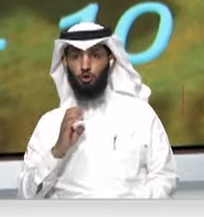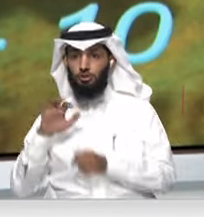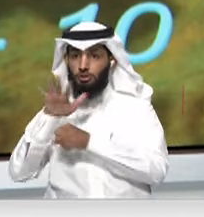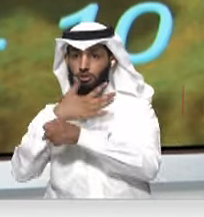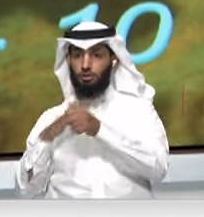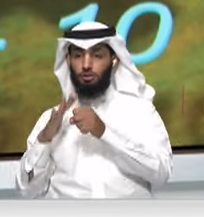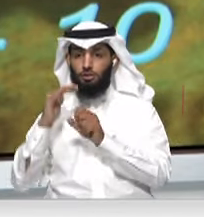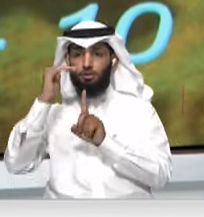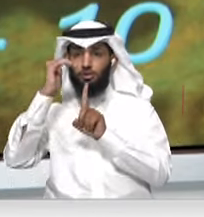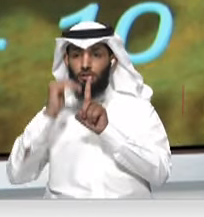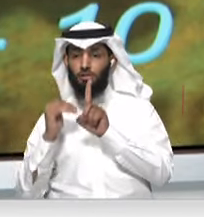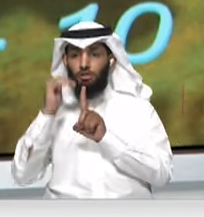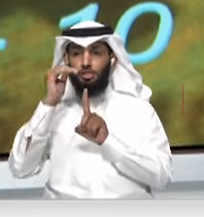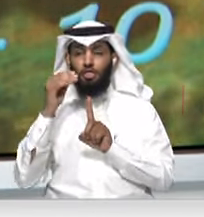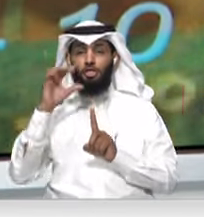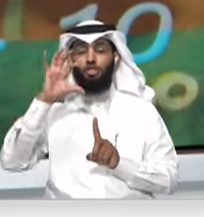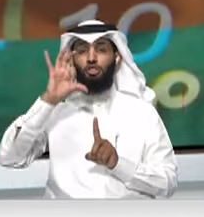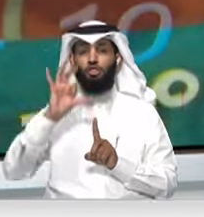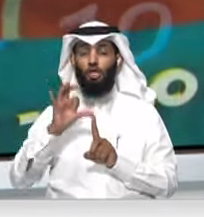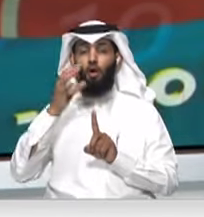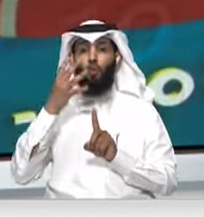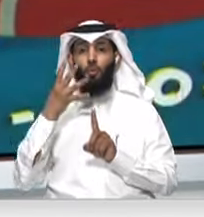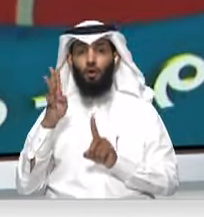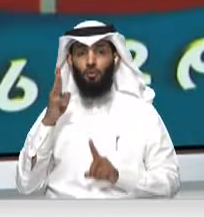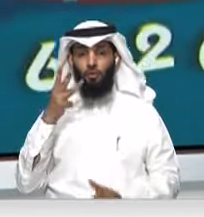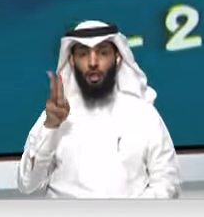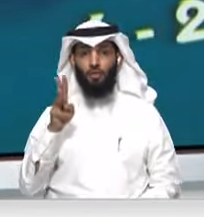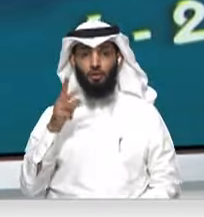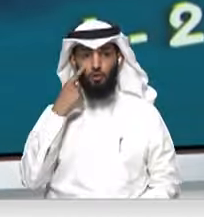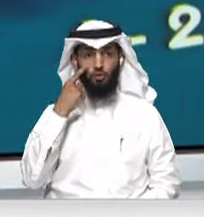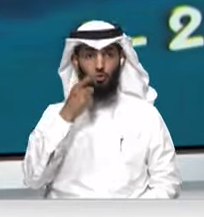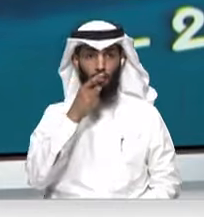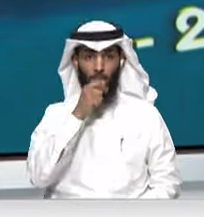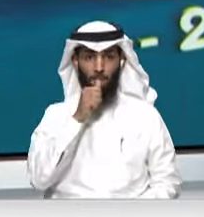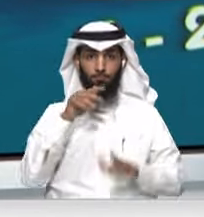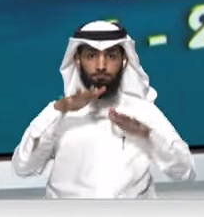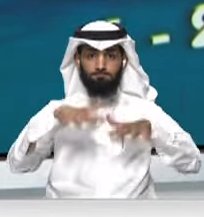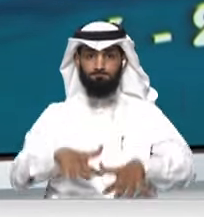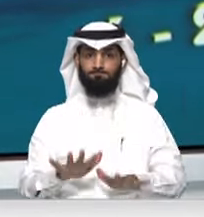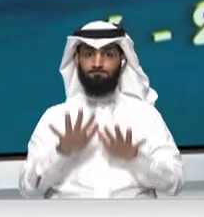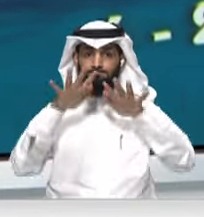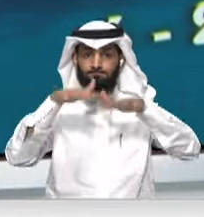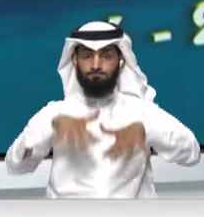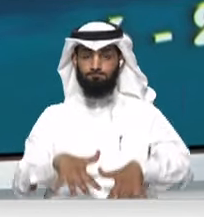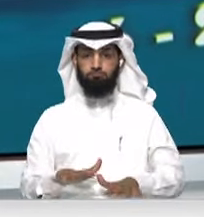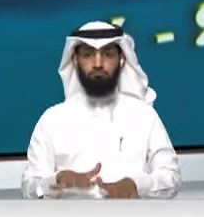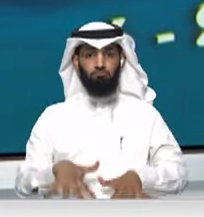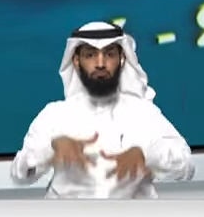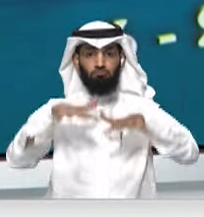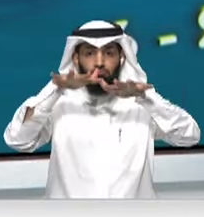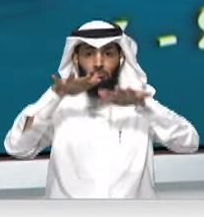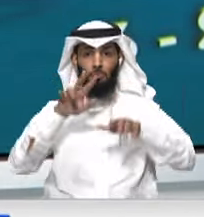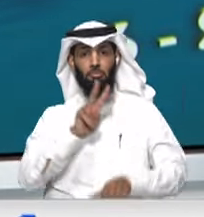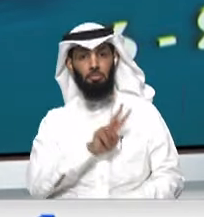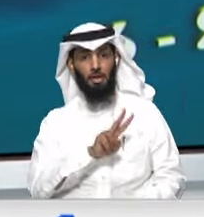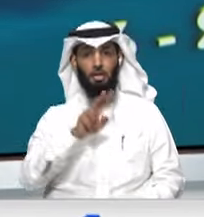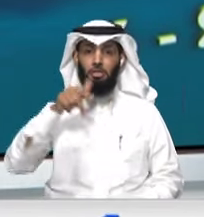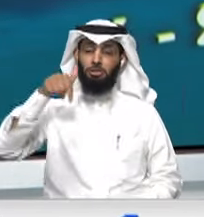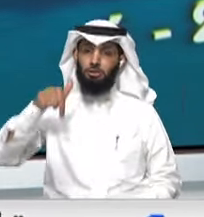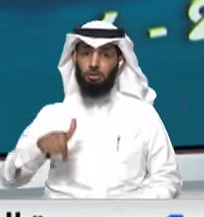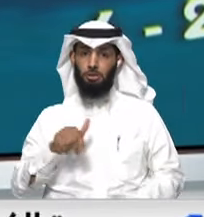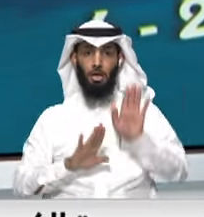الجنوبيه ت 3 درجه مئويه البحر خفيف الى معتدل مجعل احيانا من اثنين الى 6 قدم